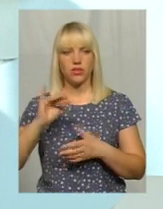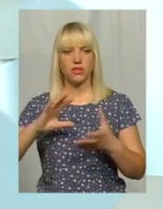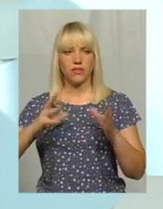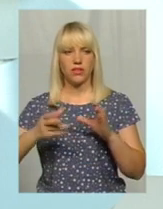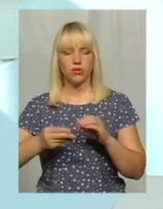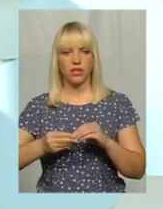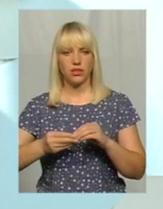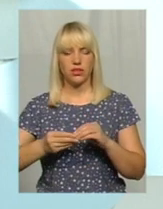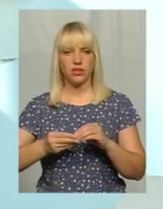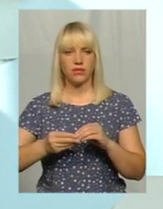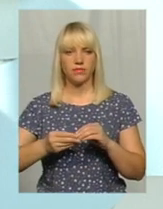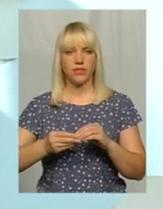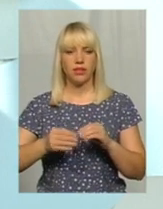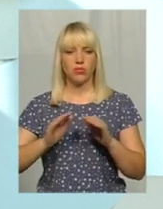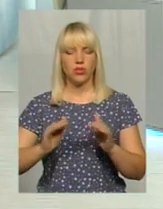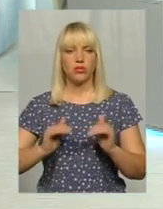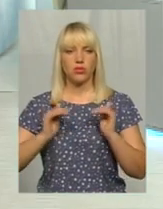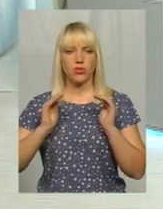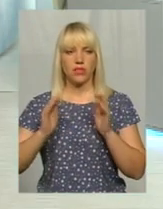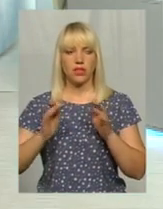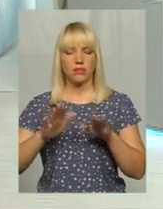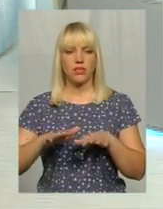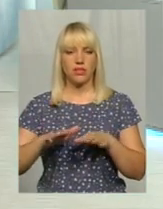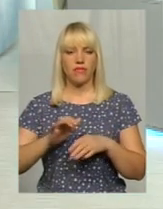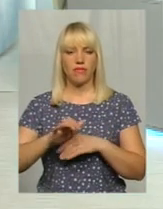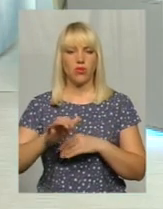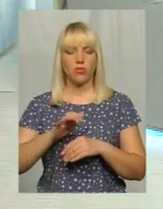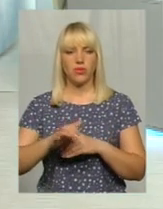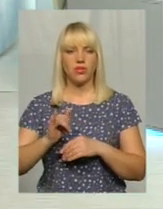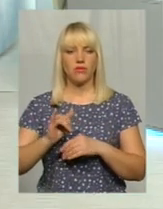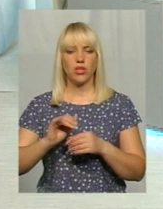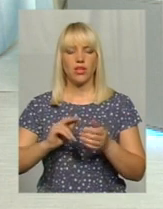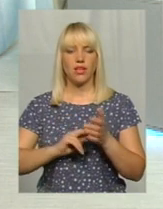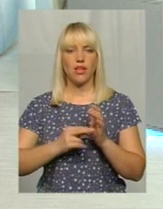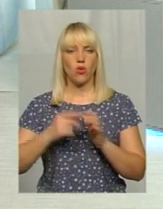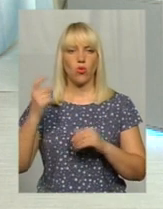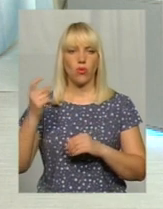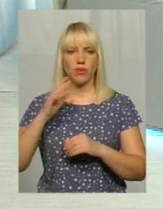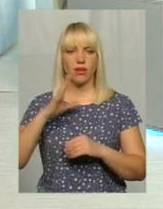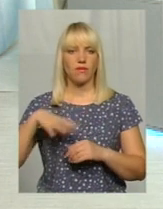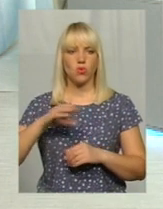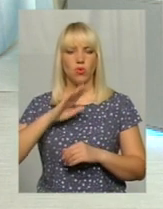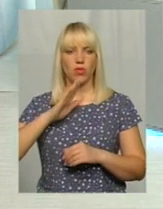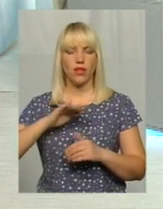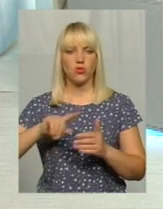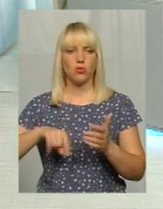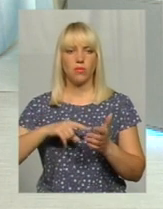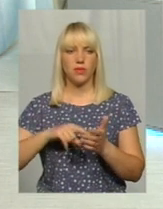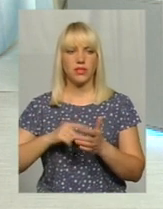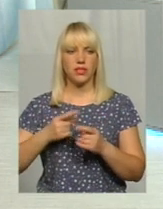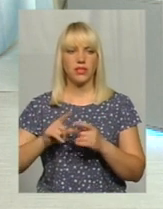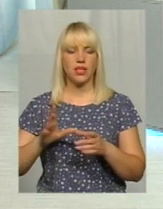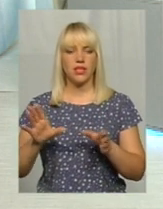результаті зростатиме місцеве виробництво і економіка усього нашого міста. Тому це наше, напевно, що